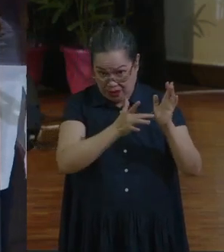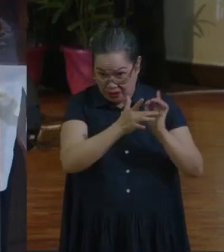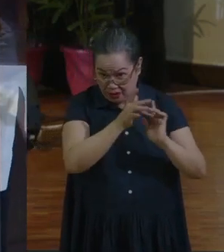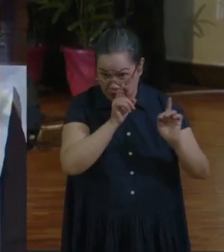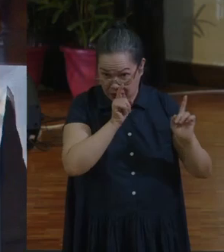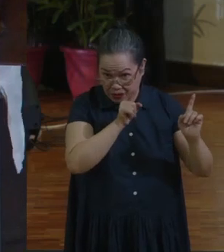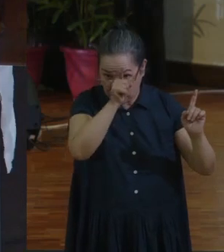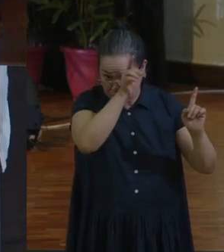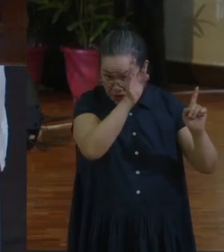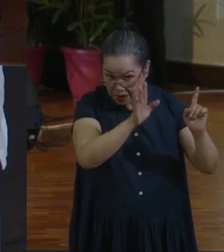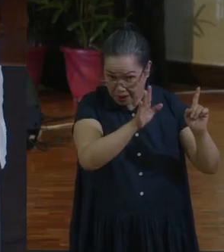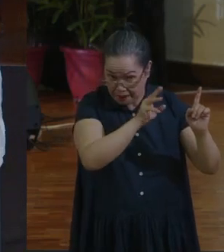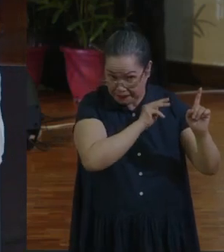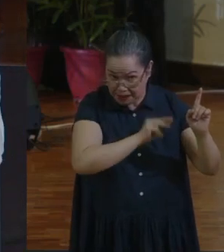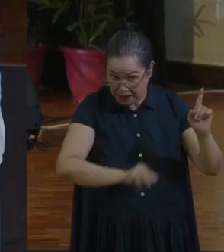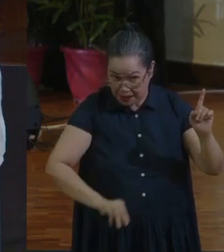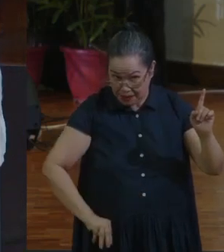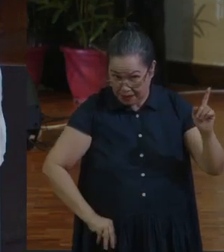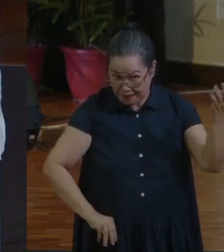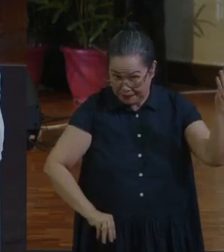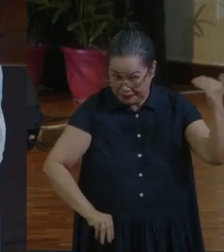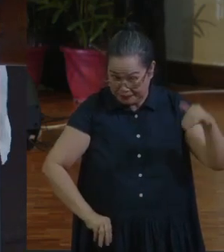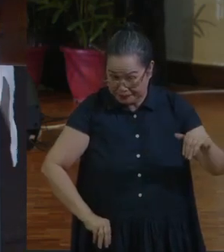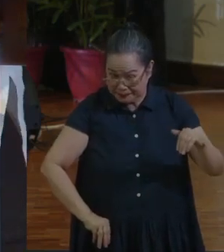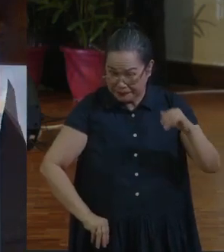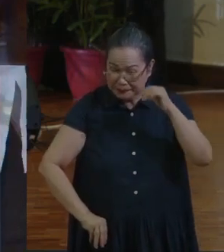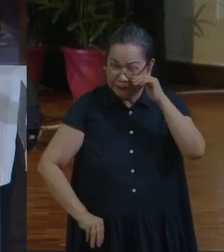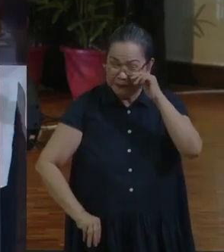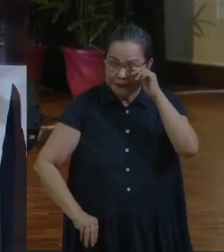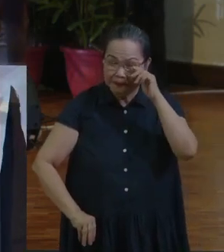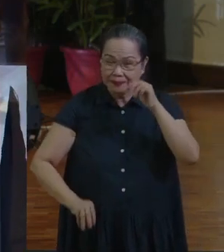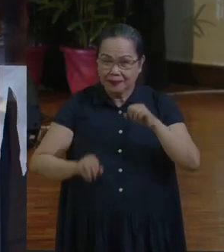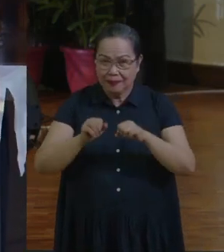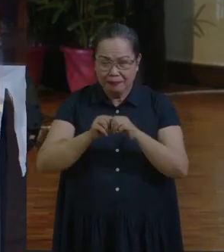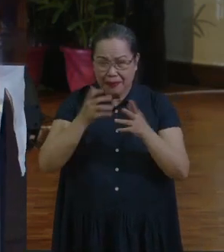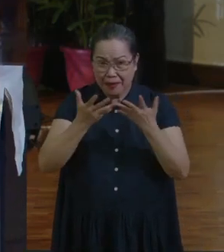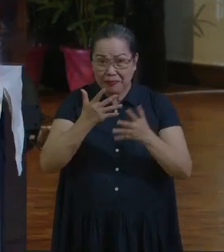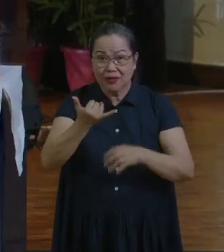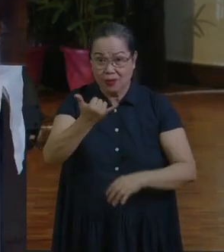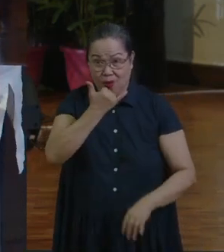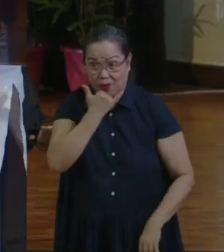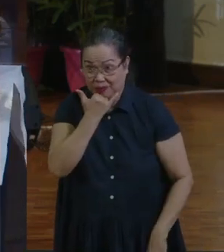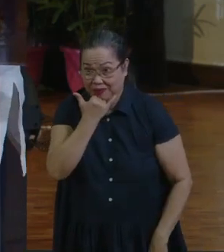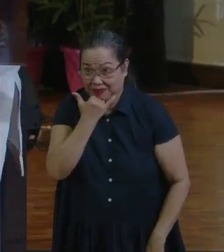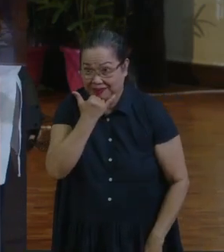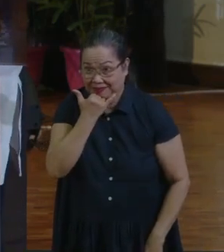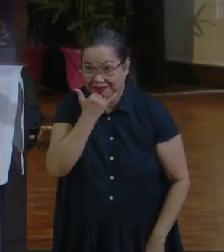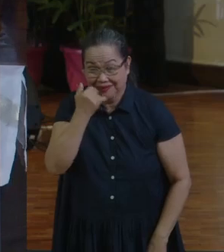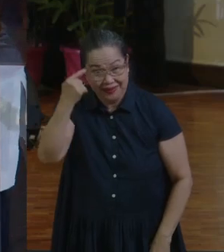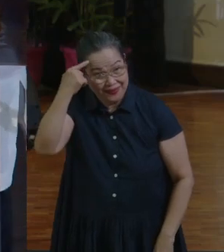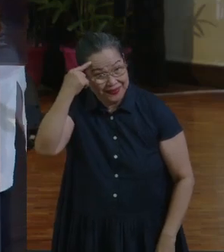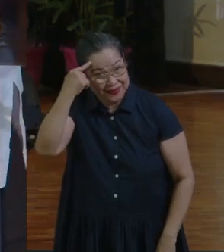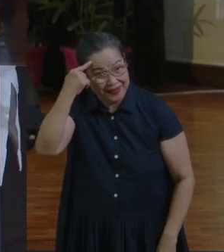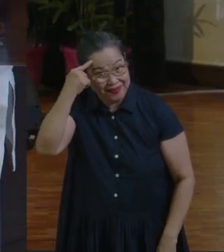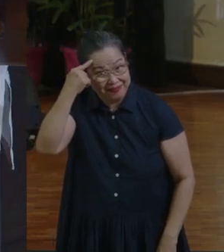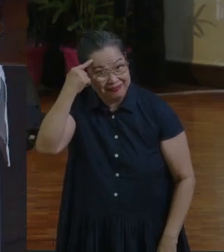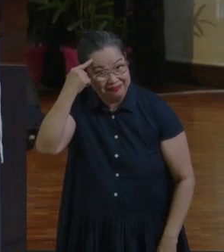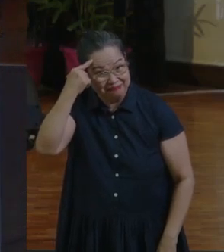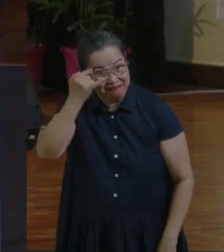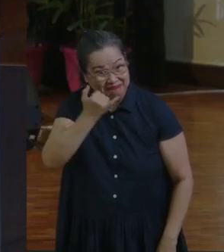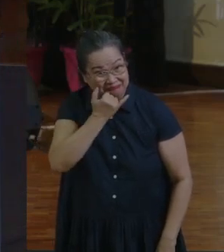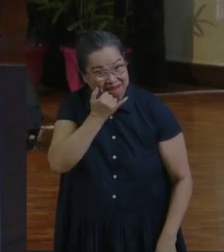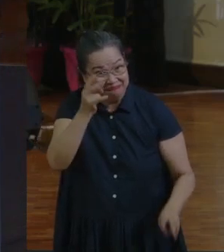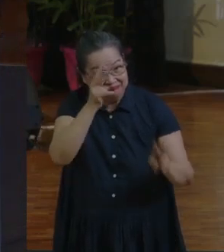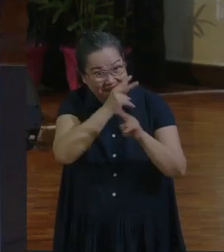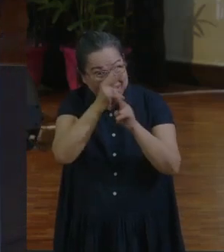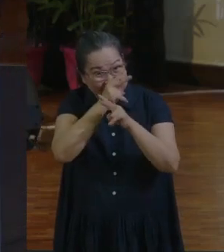na Mesiyas. Di kaya't nagkamali siya ng akala. Alam niyo naman,